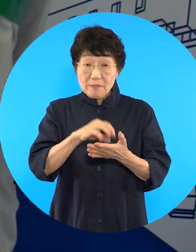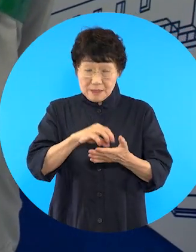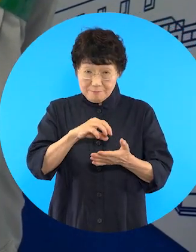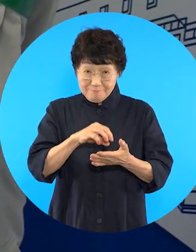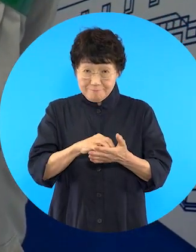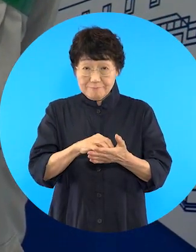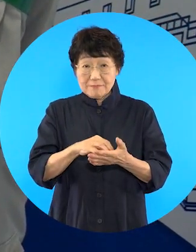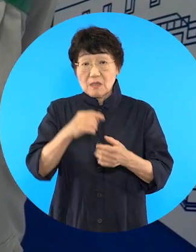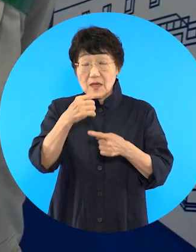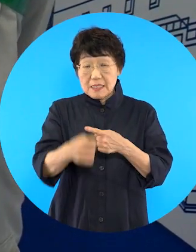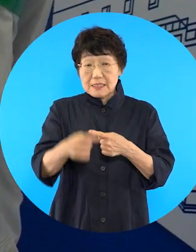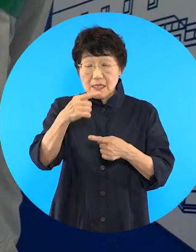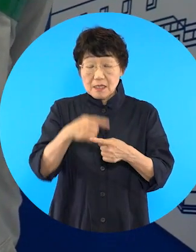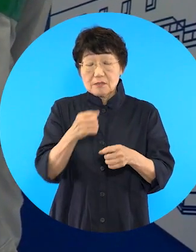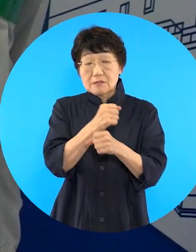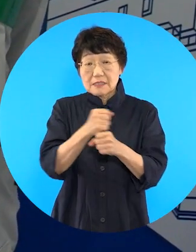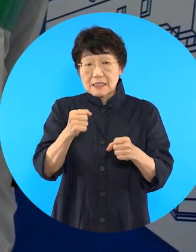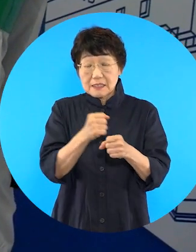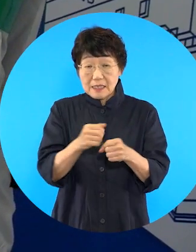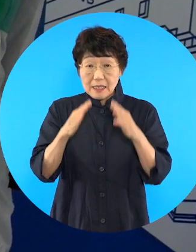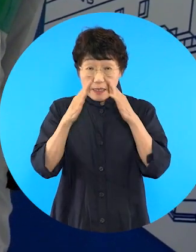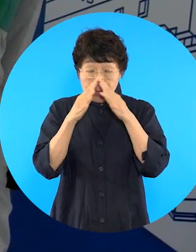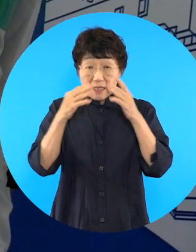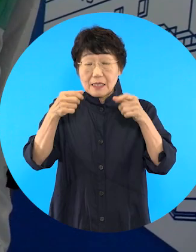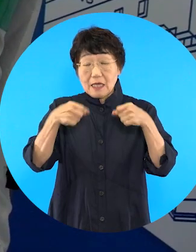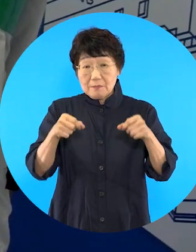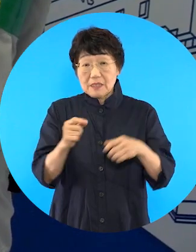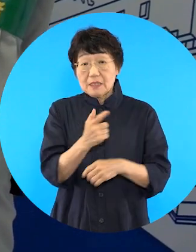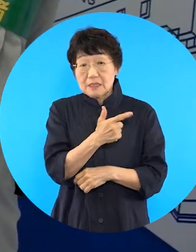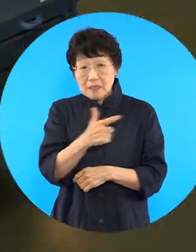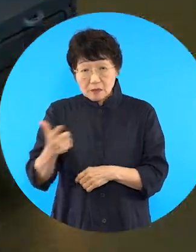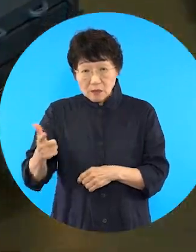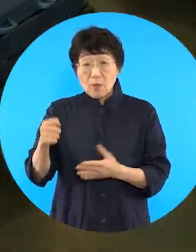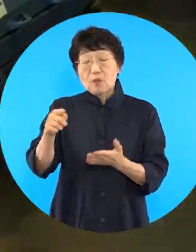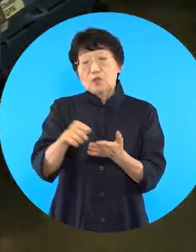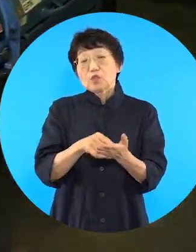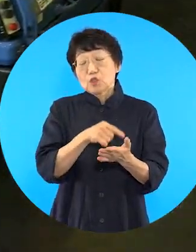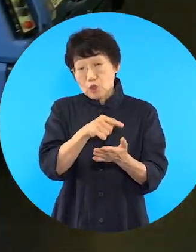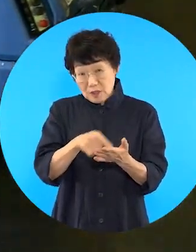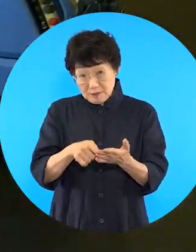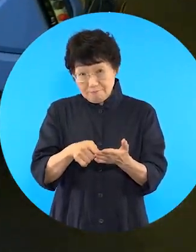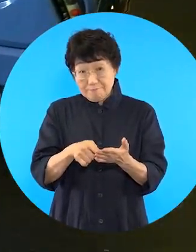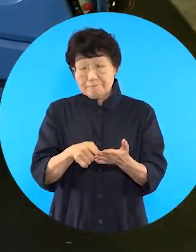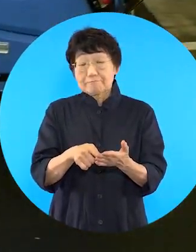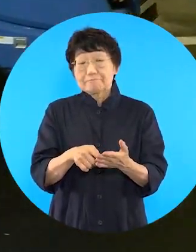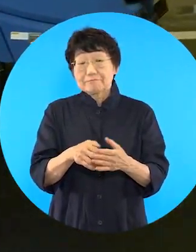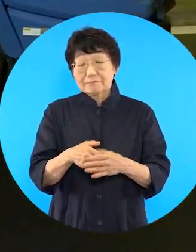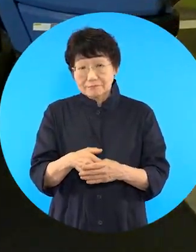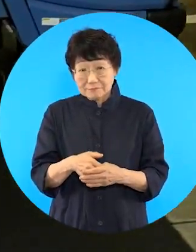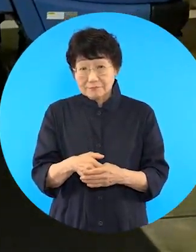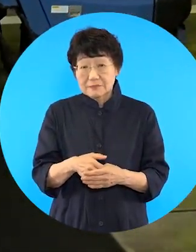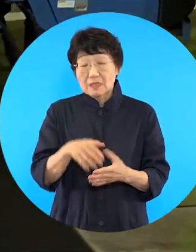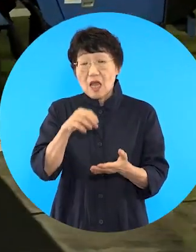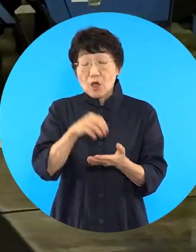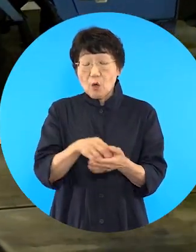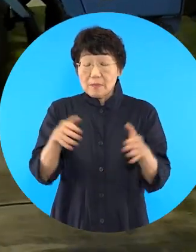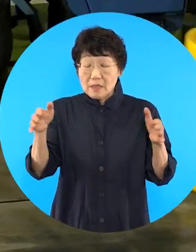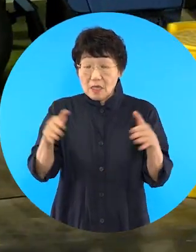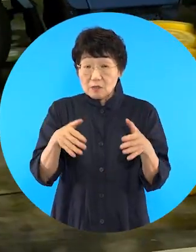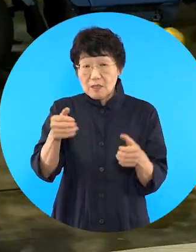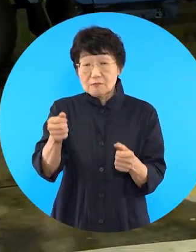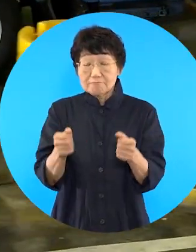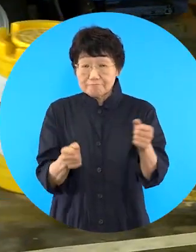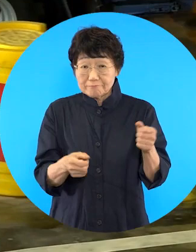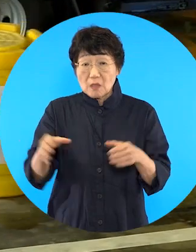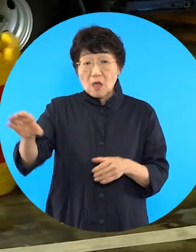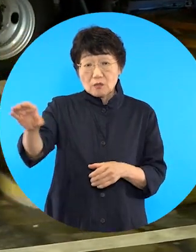をゴミバンカと言われるところに落とすスペースでございます。 練馬清掃工場で処理しているのは、生ごみ